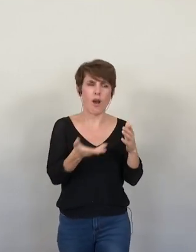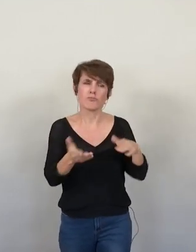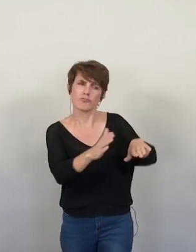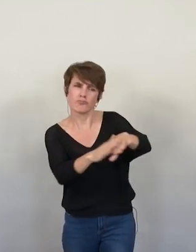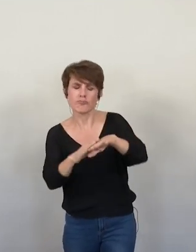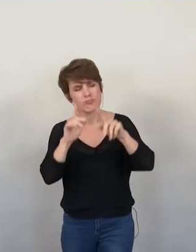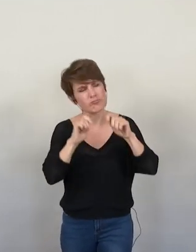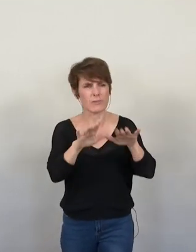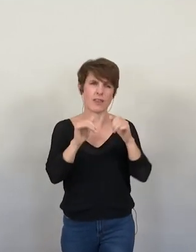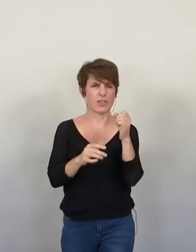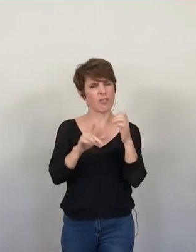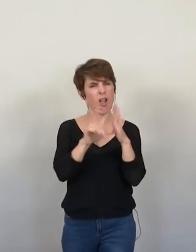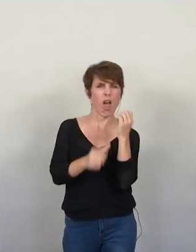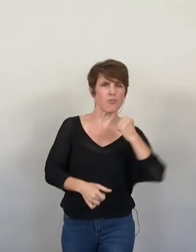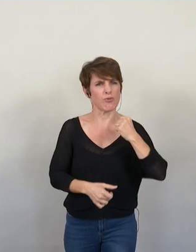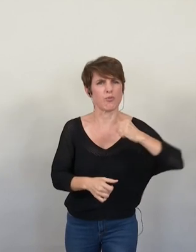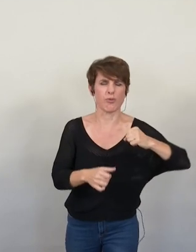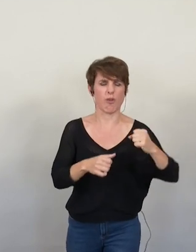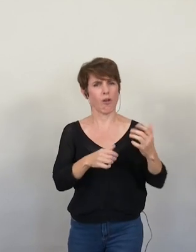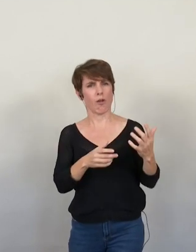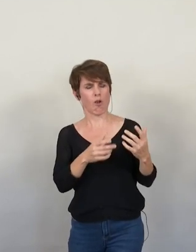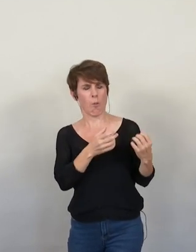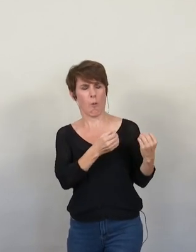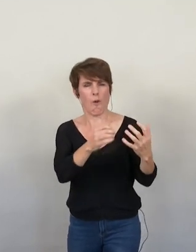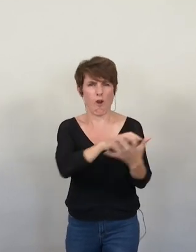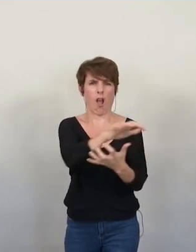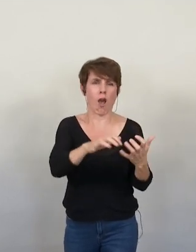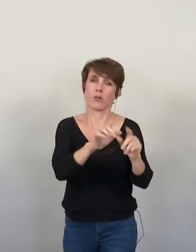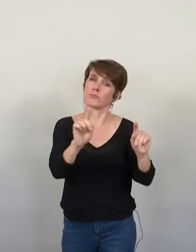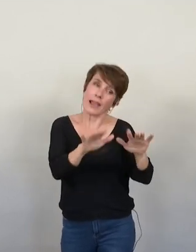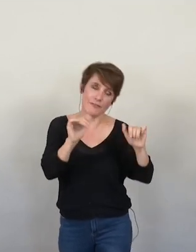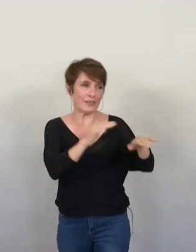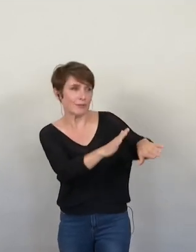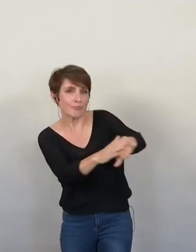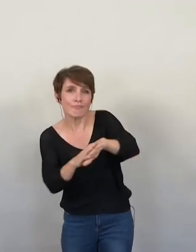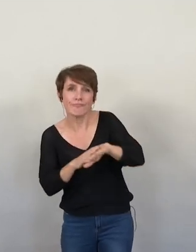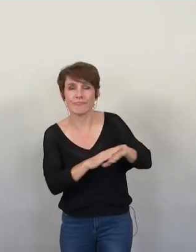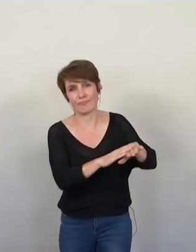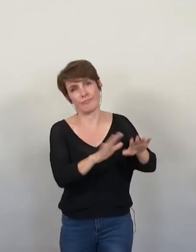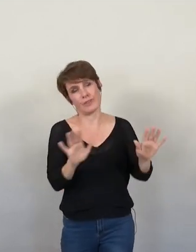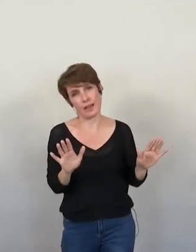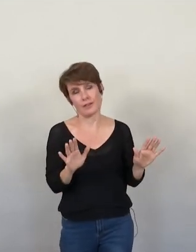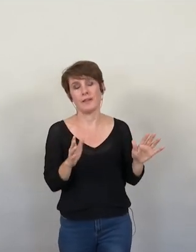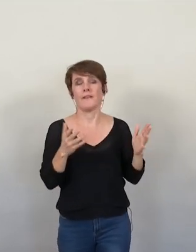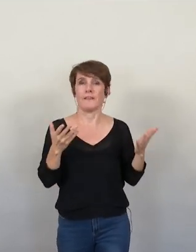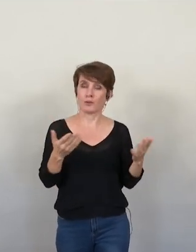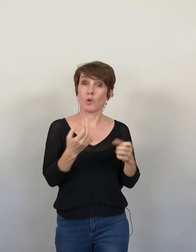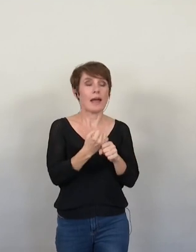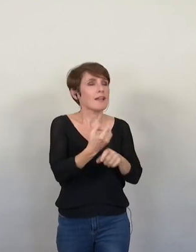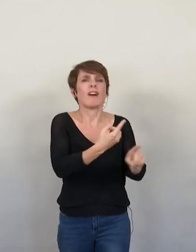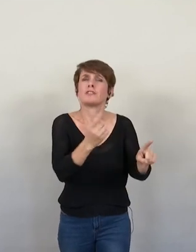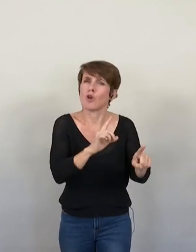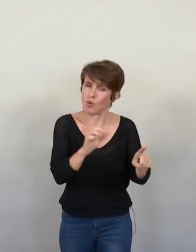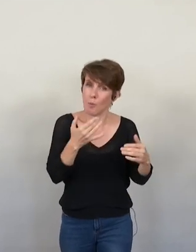d'usage pour éviter que tout cela dégénère en violence ne peuvent pas réaliser ce travail seul mais ils en sont la cheville